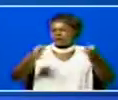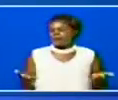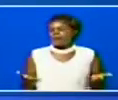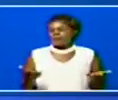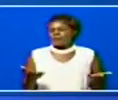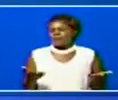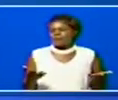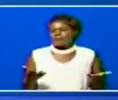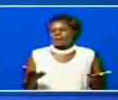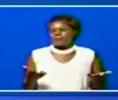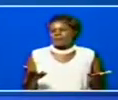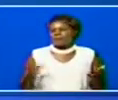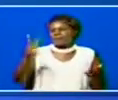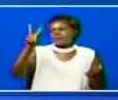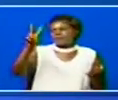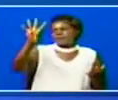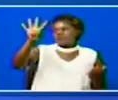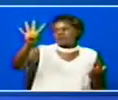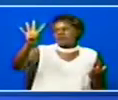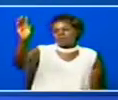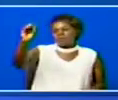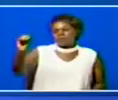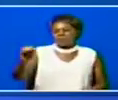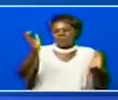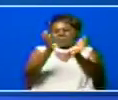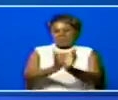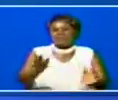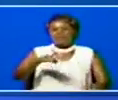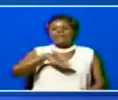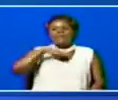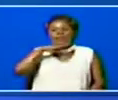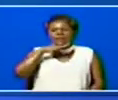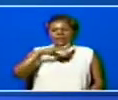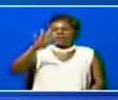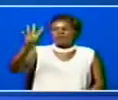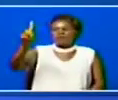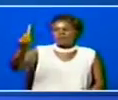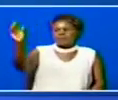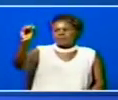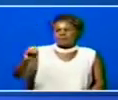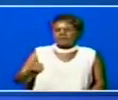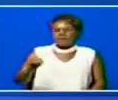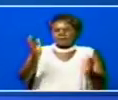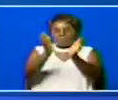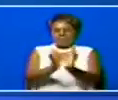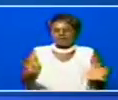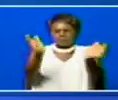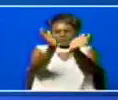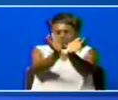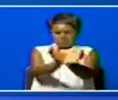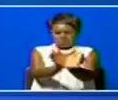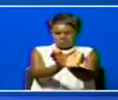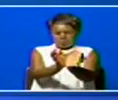zipi? 24% wamesema ni kuhukumiwa kifo, 41% wanasema ni kuhukumiwa kifungo,